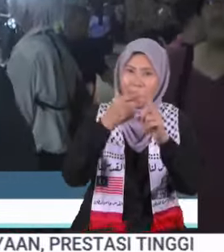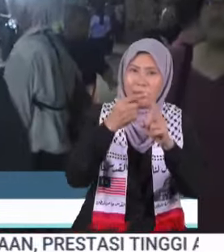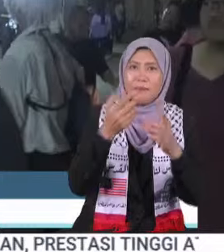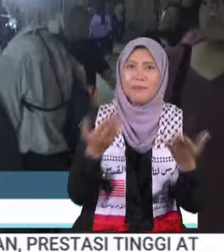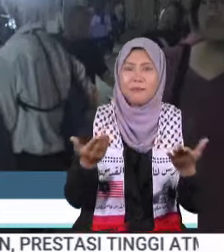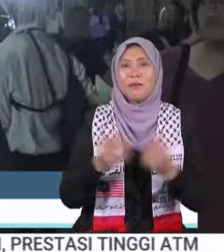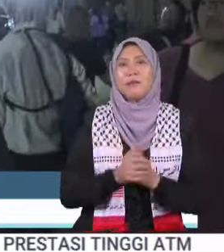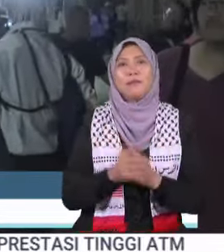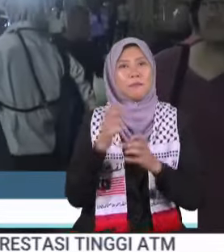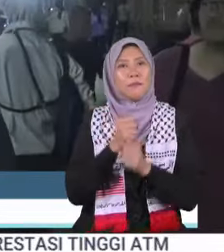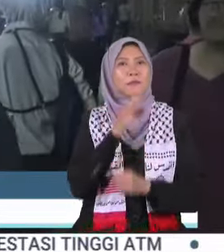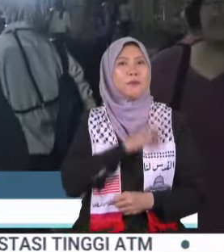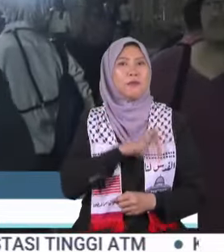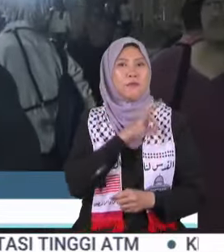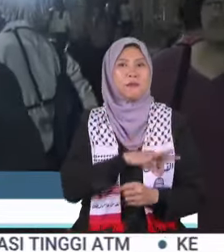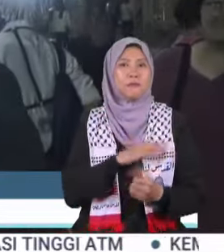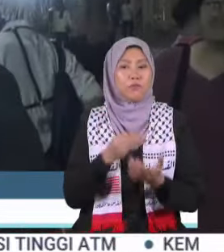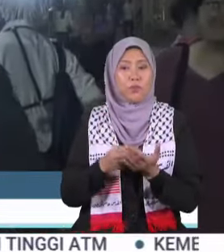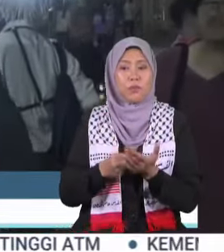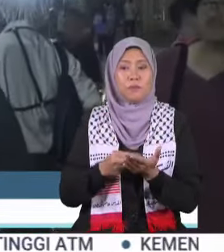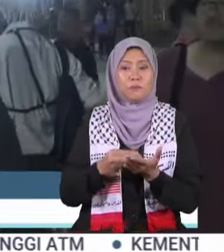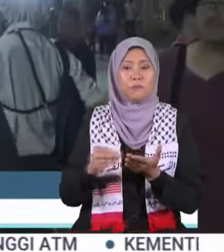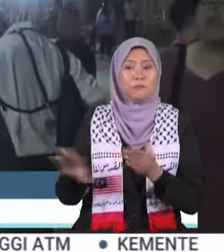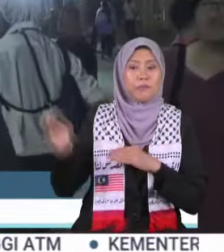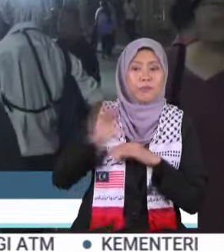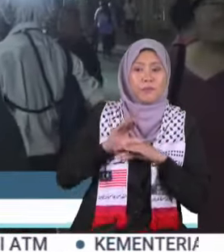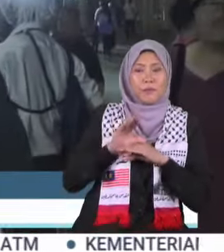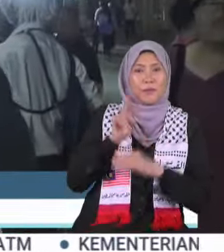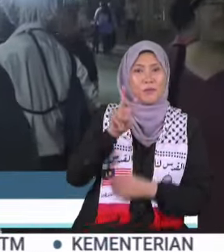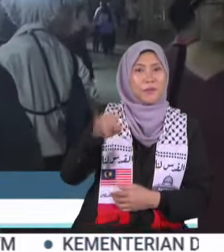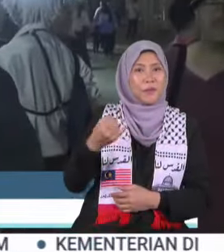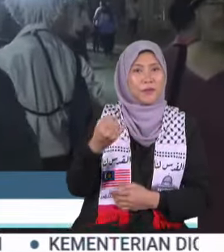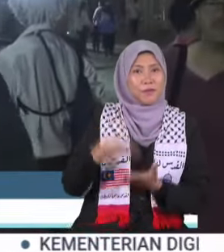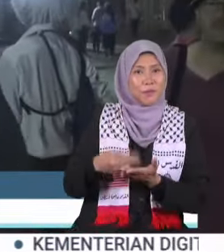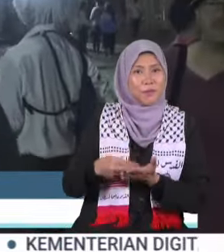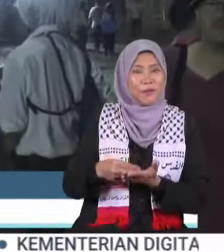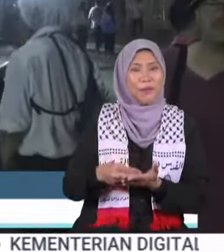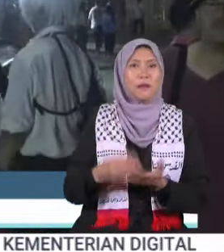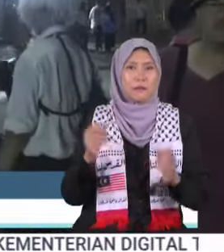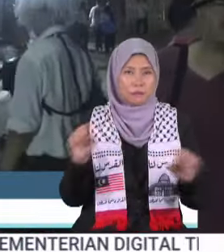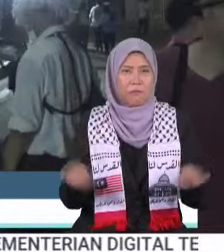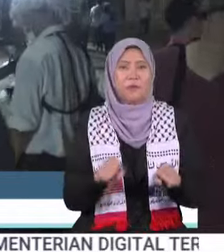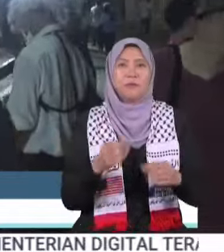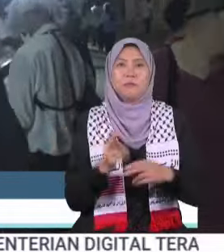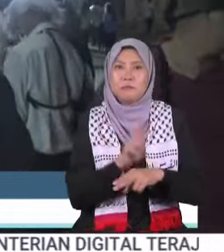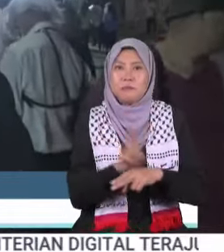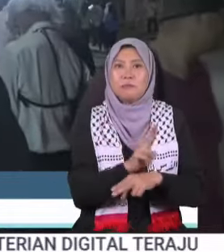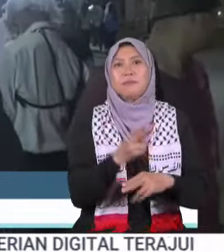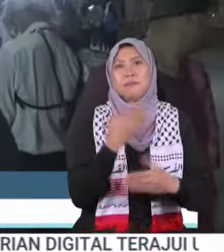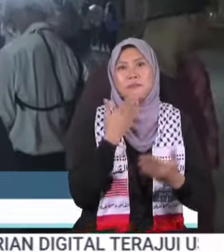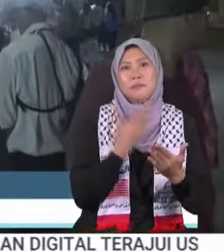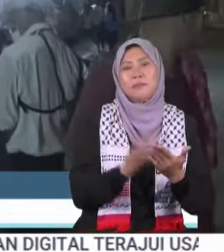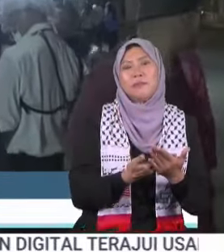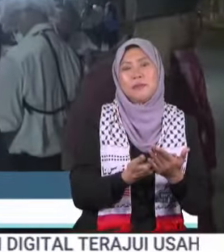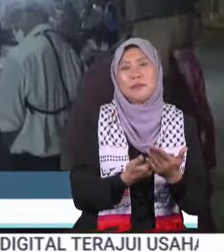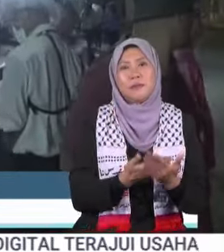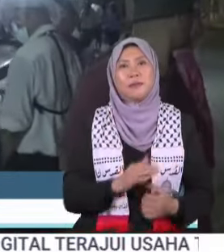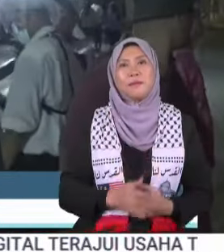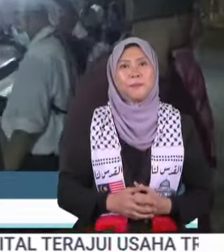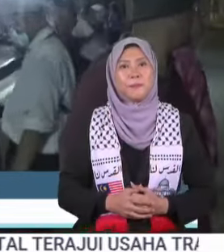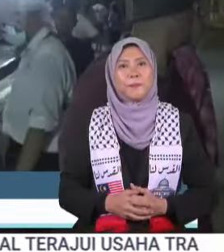kita akan manfaatkan peruntukan tambahan 2 juta lagi ini dengan sebaik mungkin yang kita